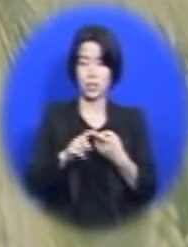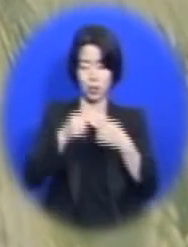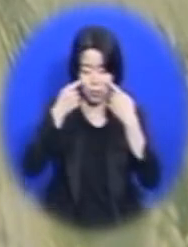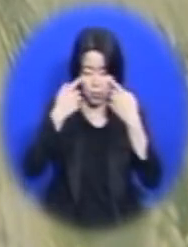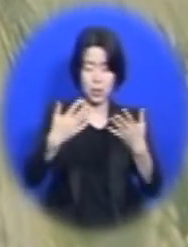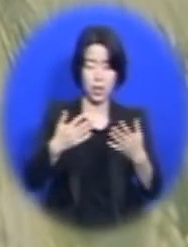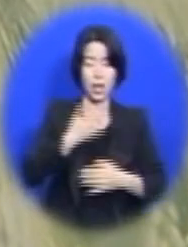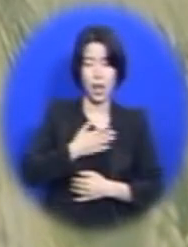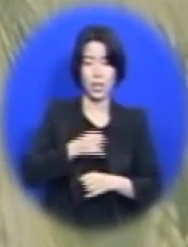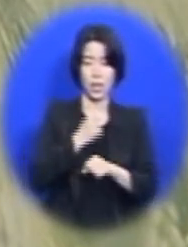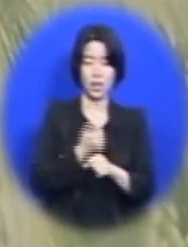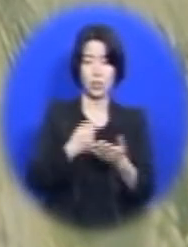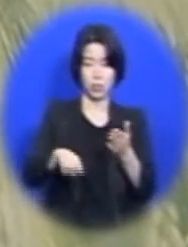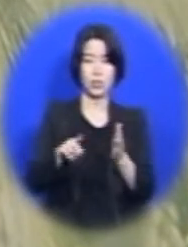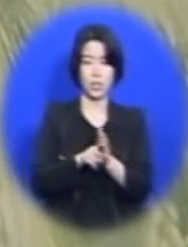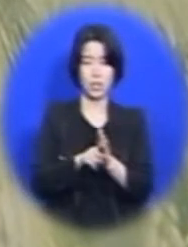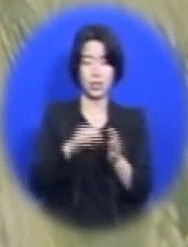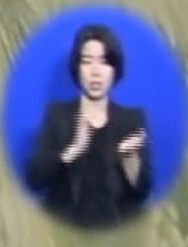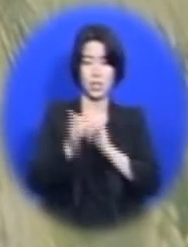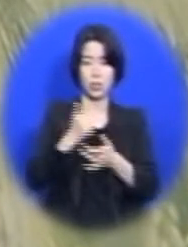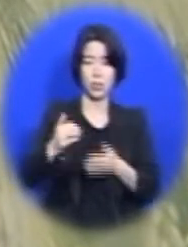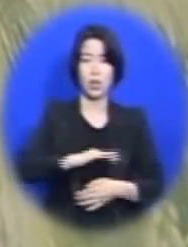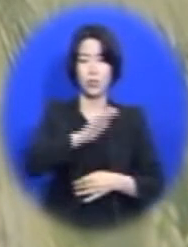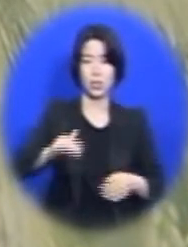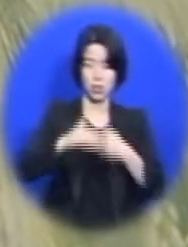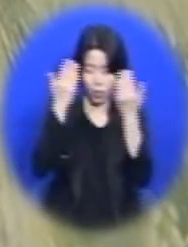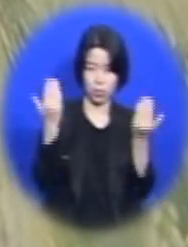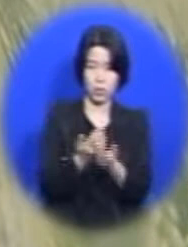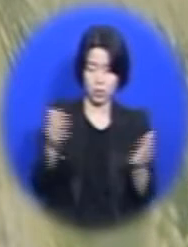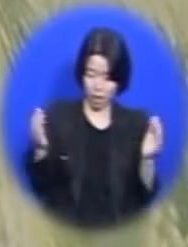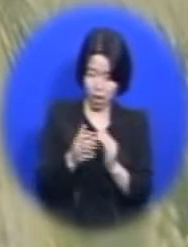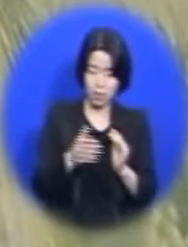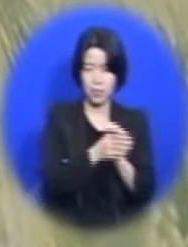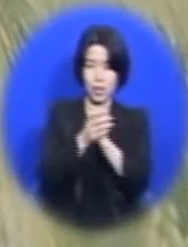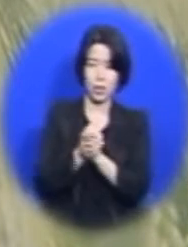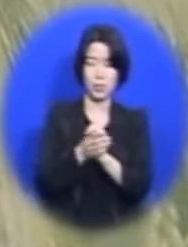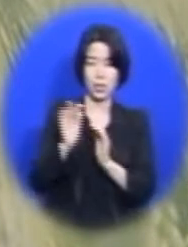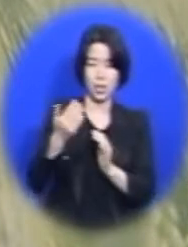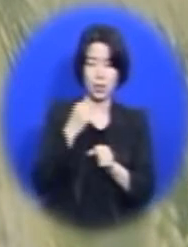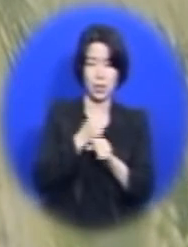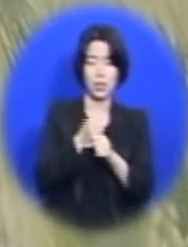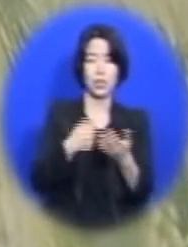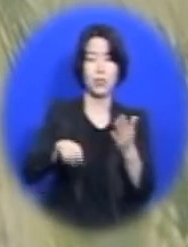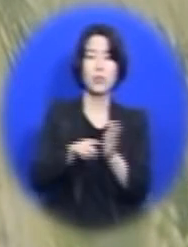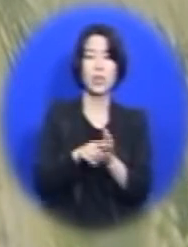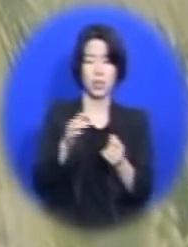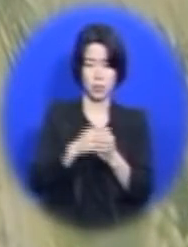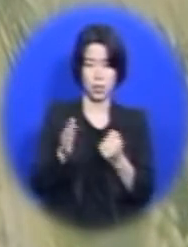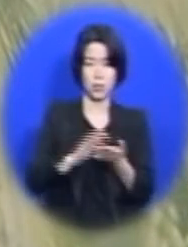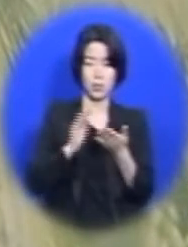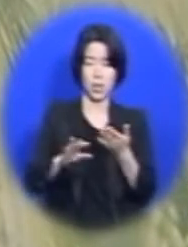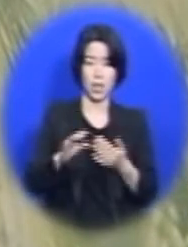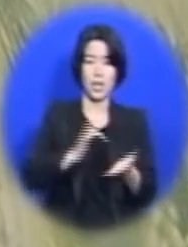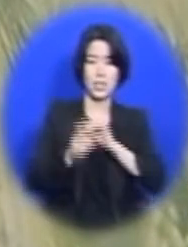분명하게 알게 하시려고 예수님과 우리가 온전히 연합되게 하시려고 하신 거예요. 예수님이 바로